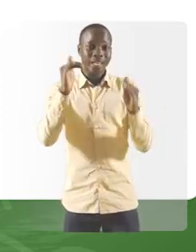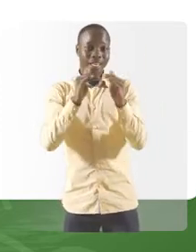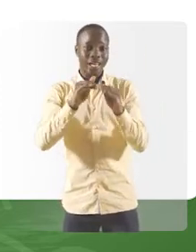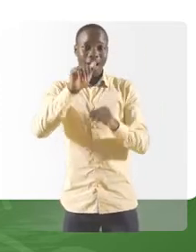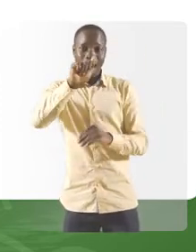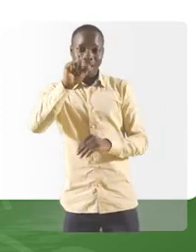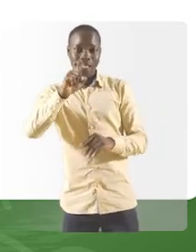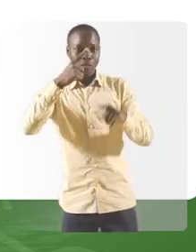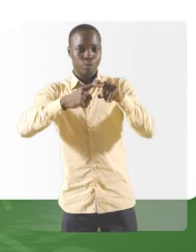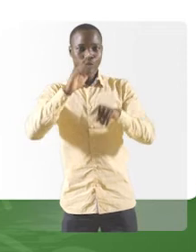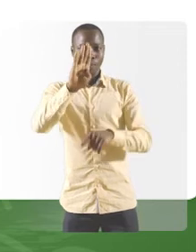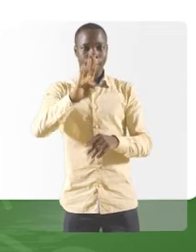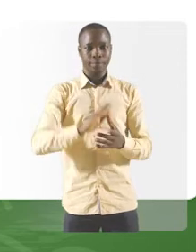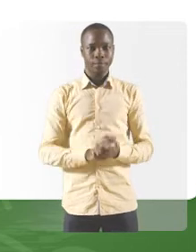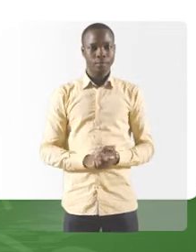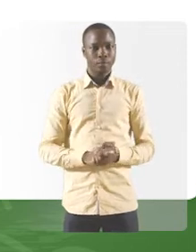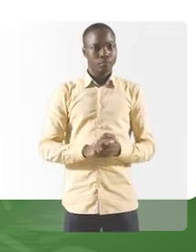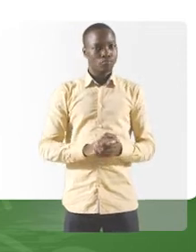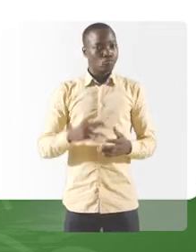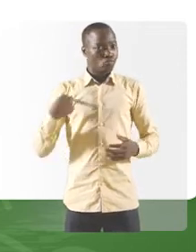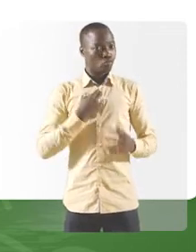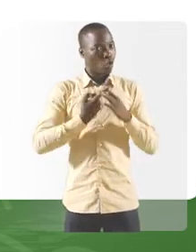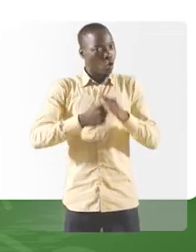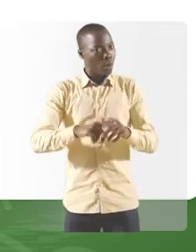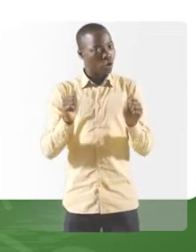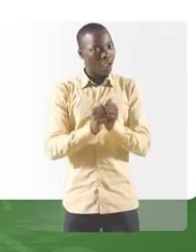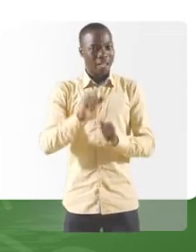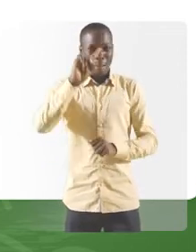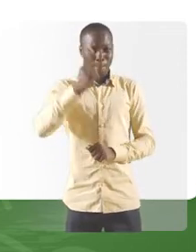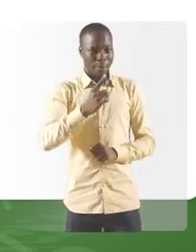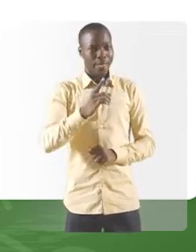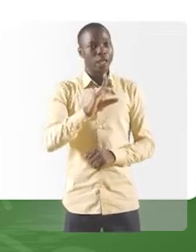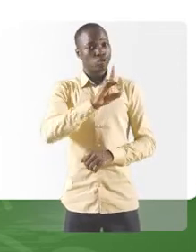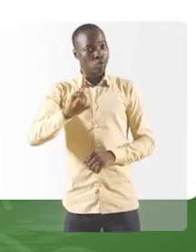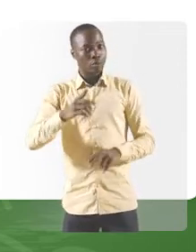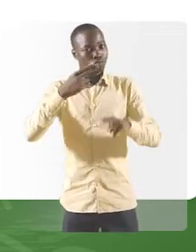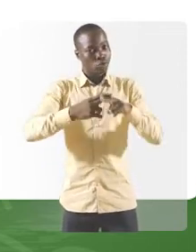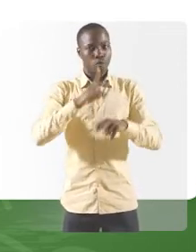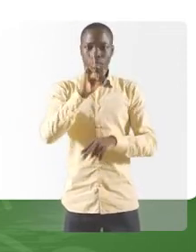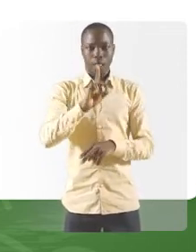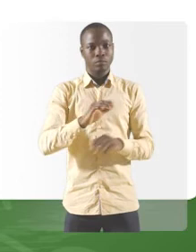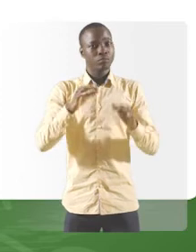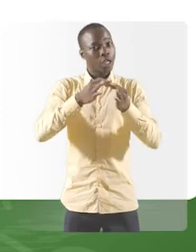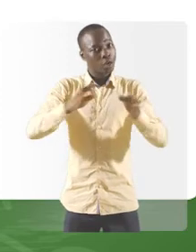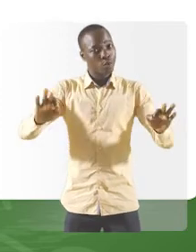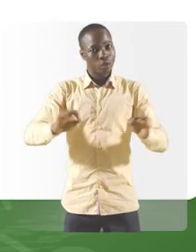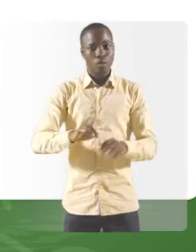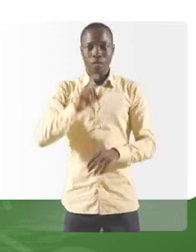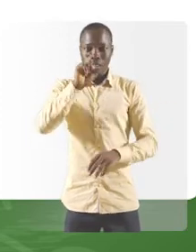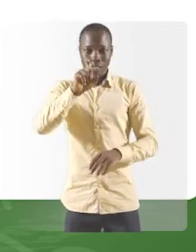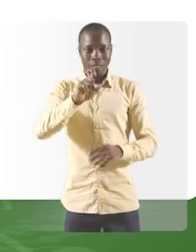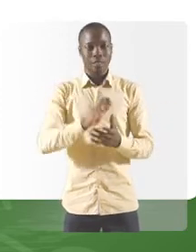plus b. Donc, nous commençons avec la première droite, la droite D, dont l'équation est